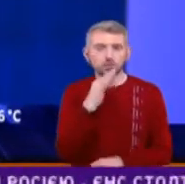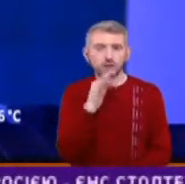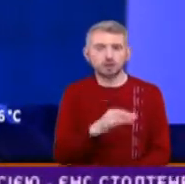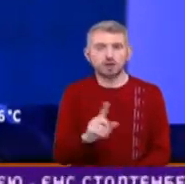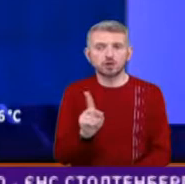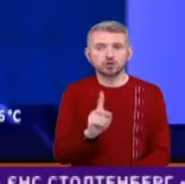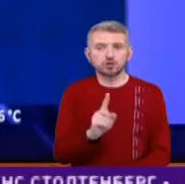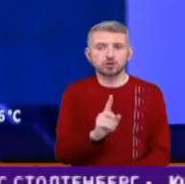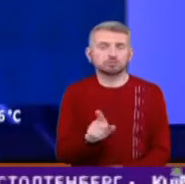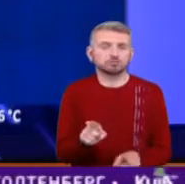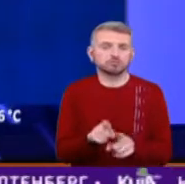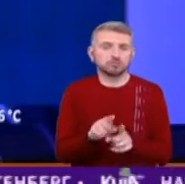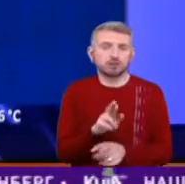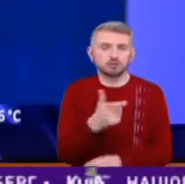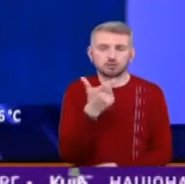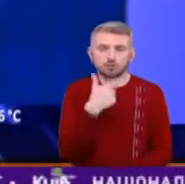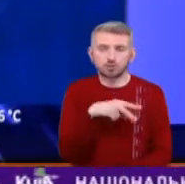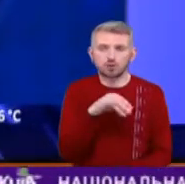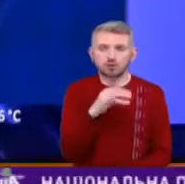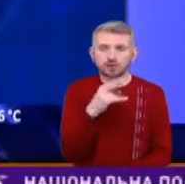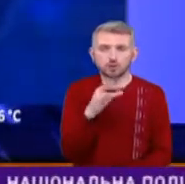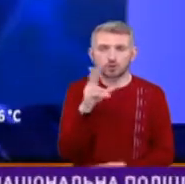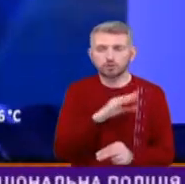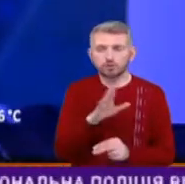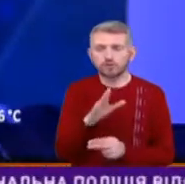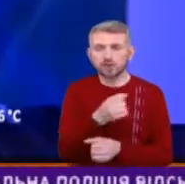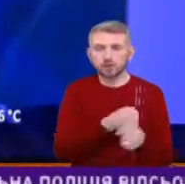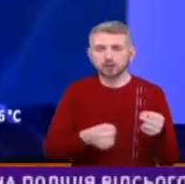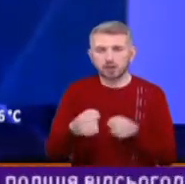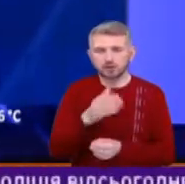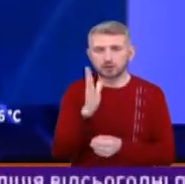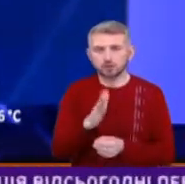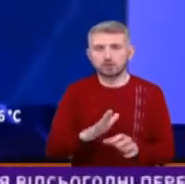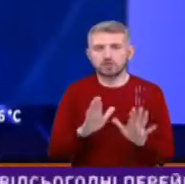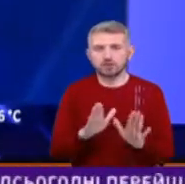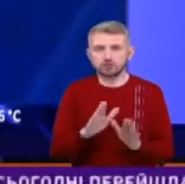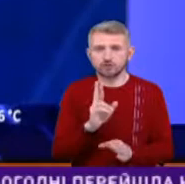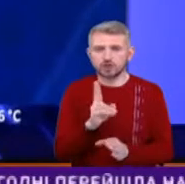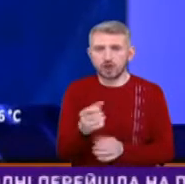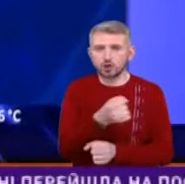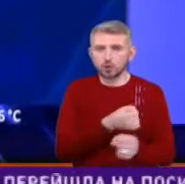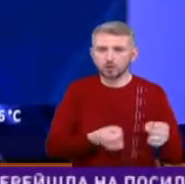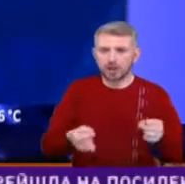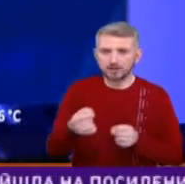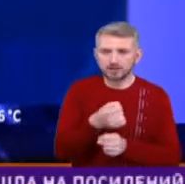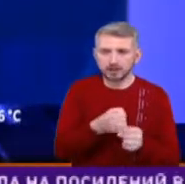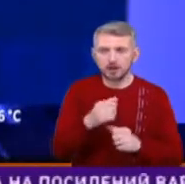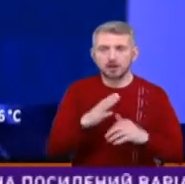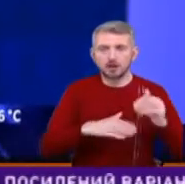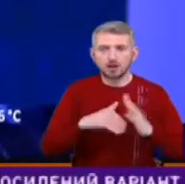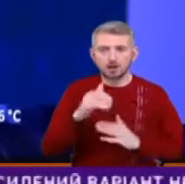що як би там пан Луценко не сподівався, але ротація відбудеться виключно як ротація